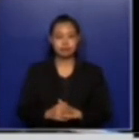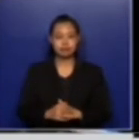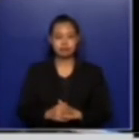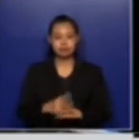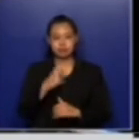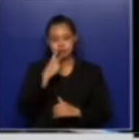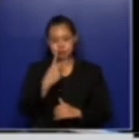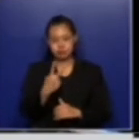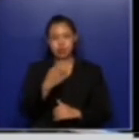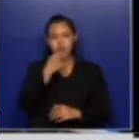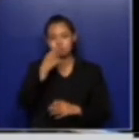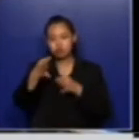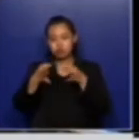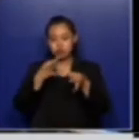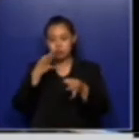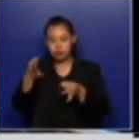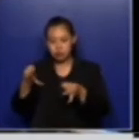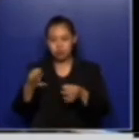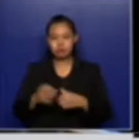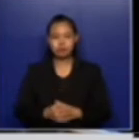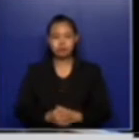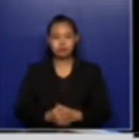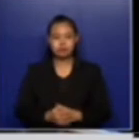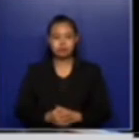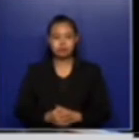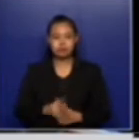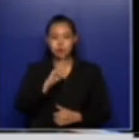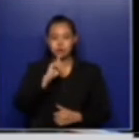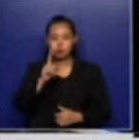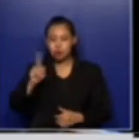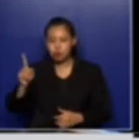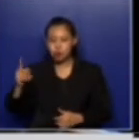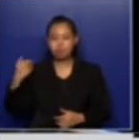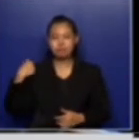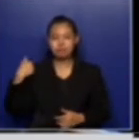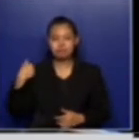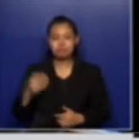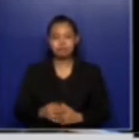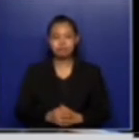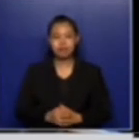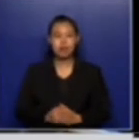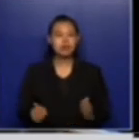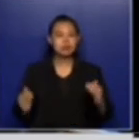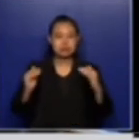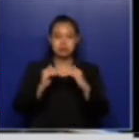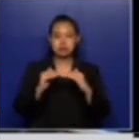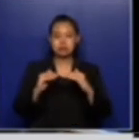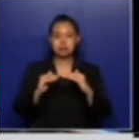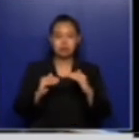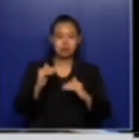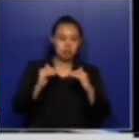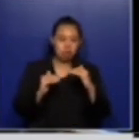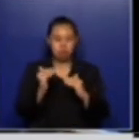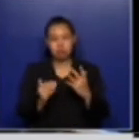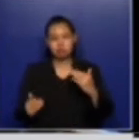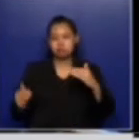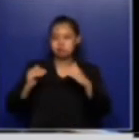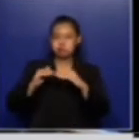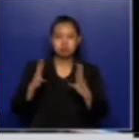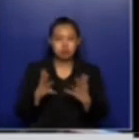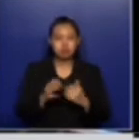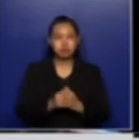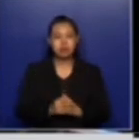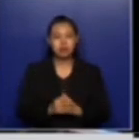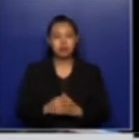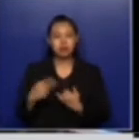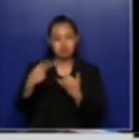การร้องเรียนหรือการที่เราไม่มีสิทธิที่เท่าเทียมกันในการเข้าถึงการรักษา